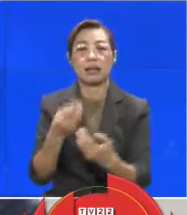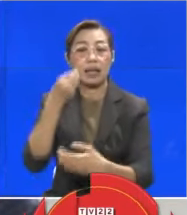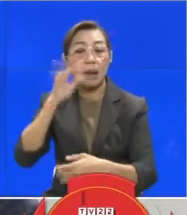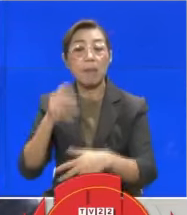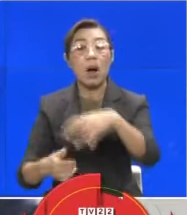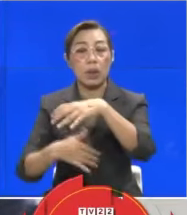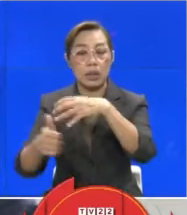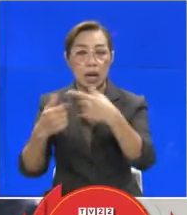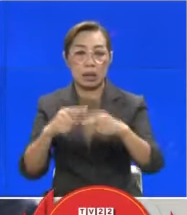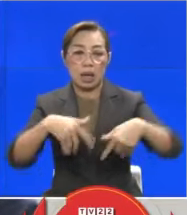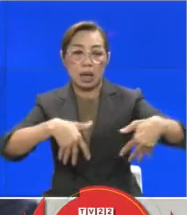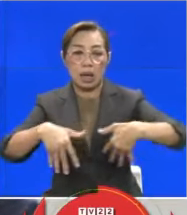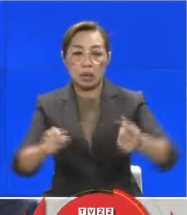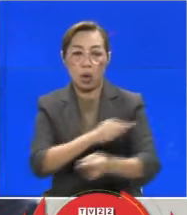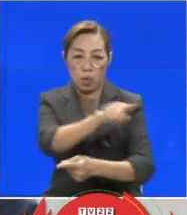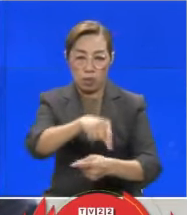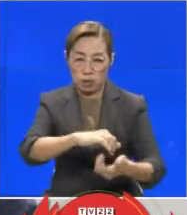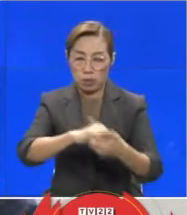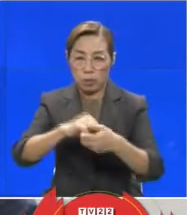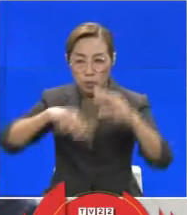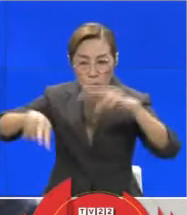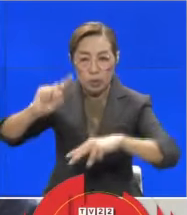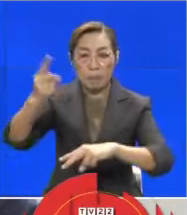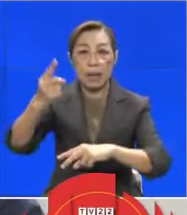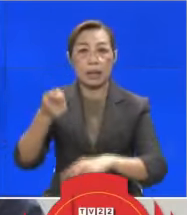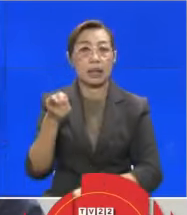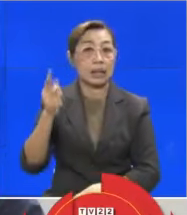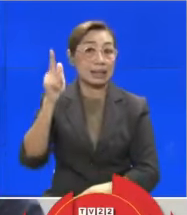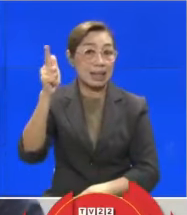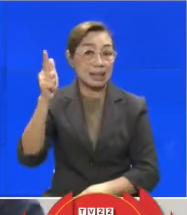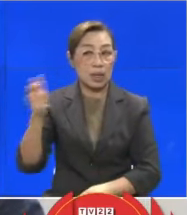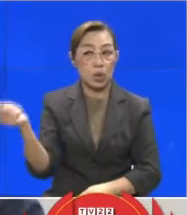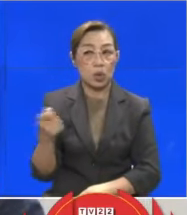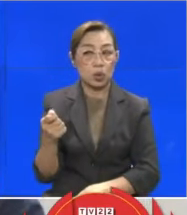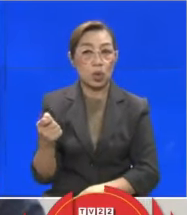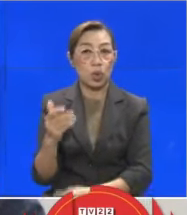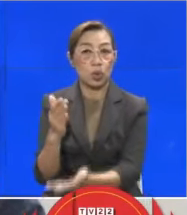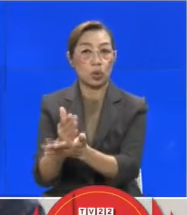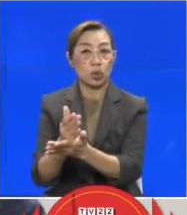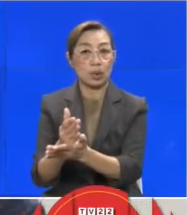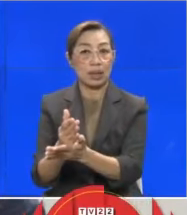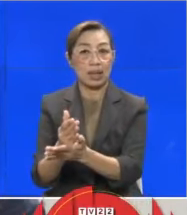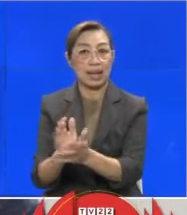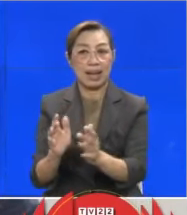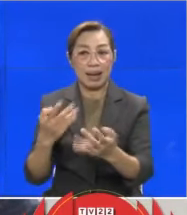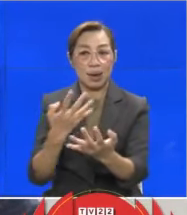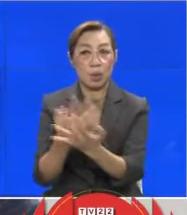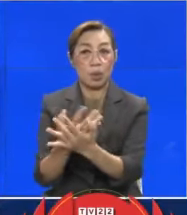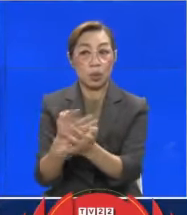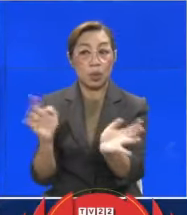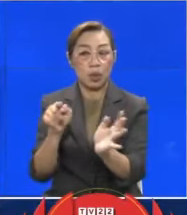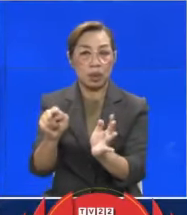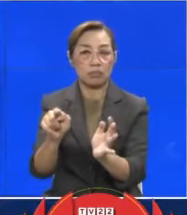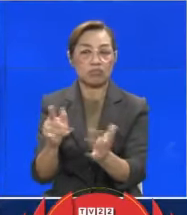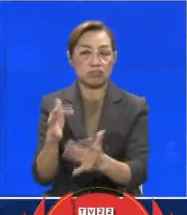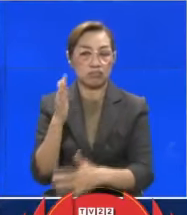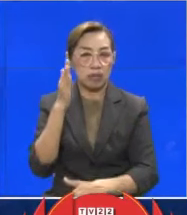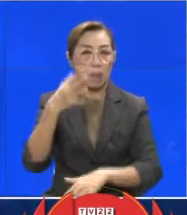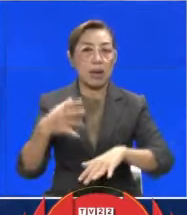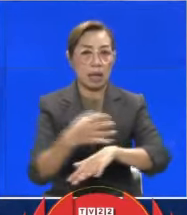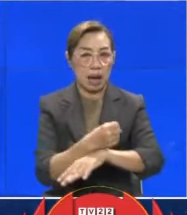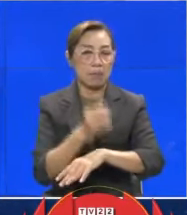ก็จะต้องร่วมกันตรวจสอบต่อไปการพักโทษของคุณทักษิณคุณสมชายมั่นใจว่าจะนำไปสู่ความขัดแย้งทาง